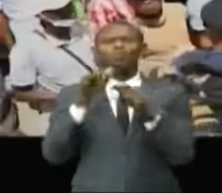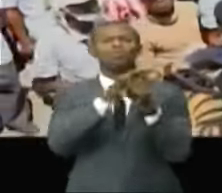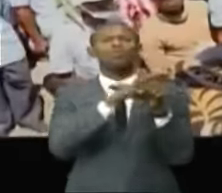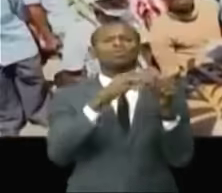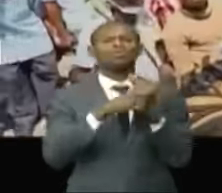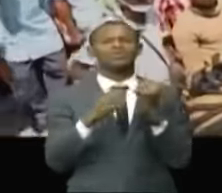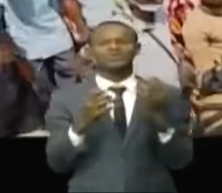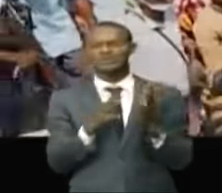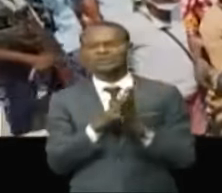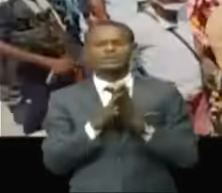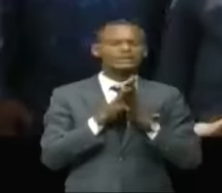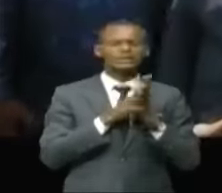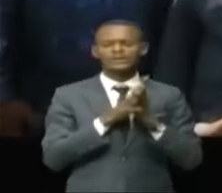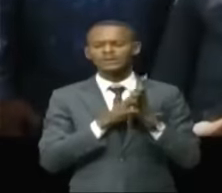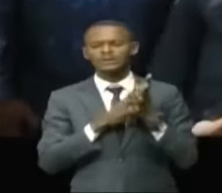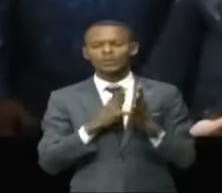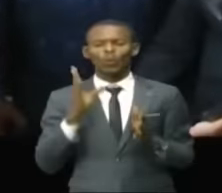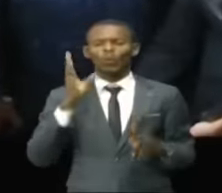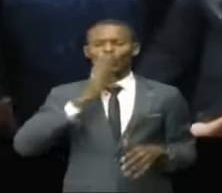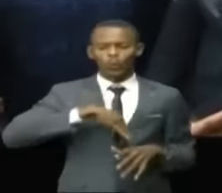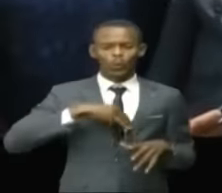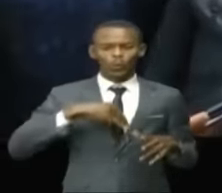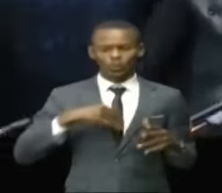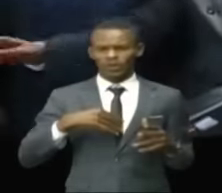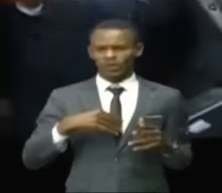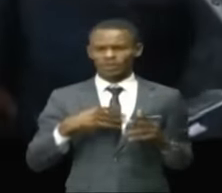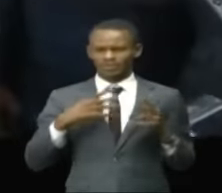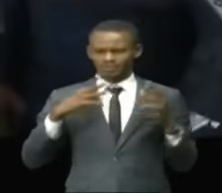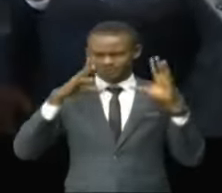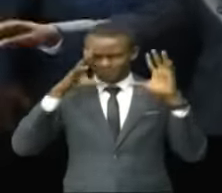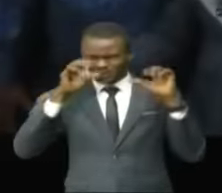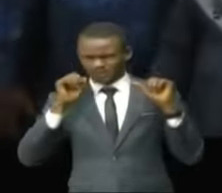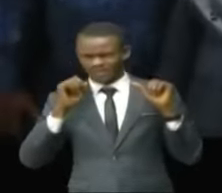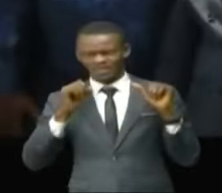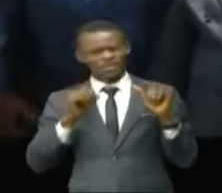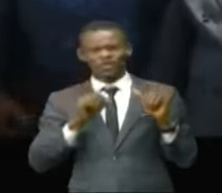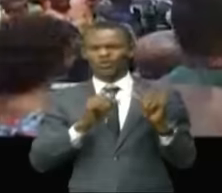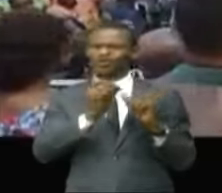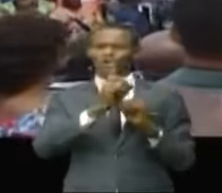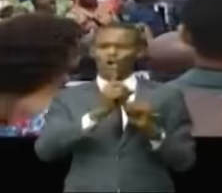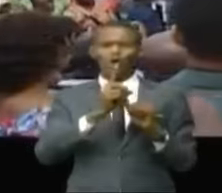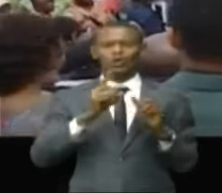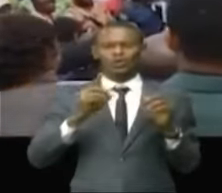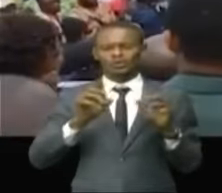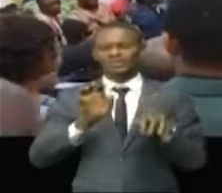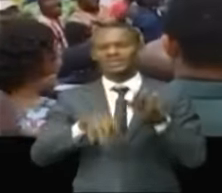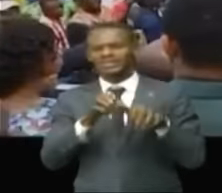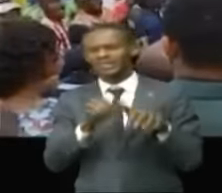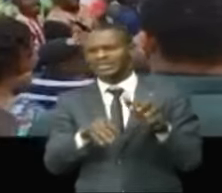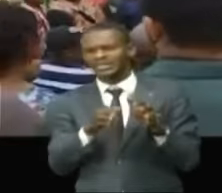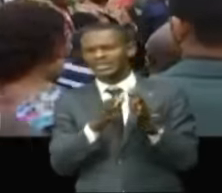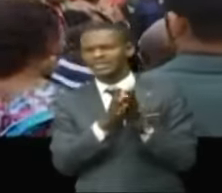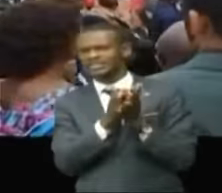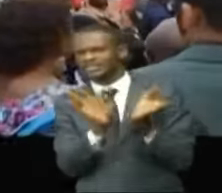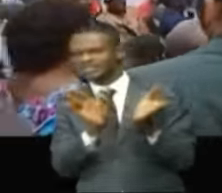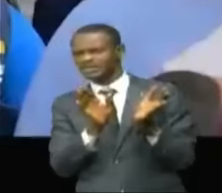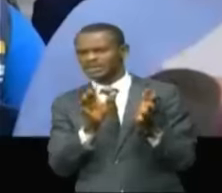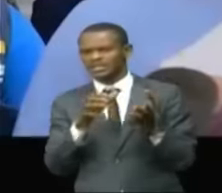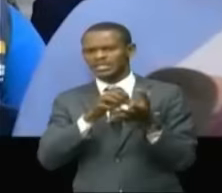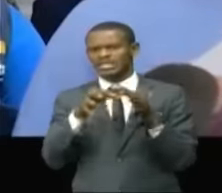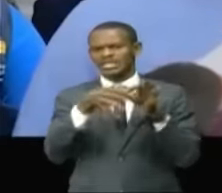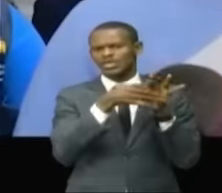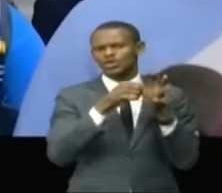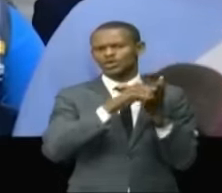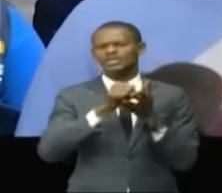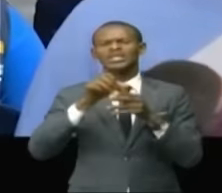permanent de l'Union sacrée de la Nation invite tous les candidats à venir au centre pour défendre non seulement les illusions, mais les projets de société. Les